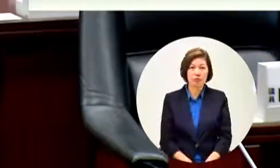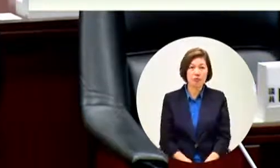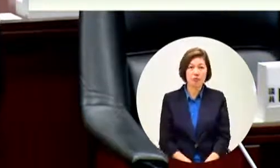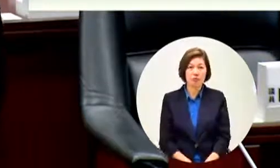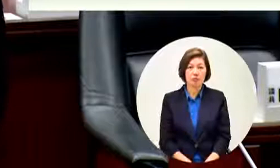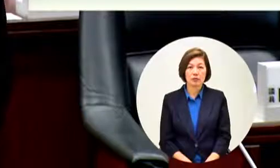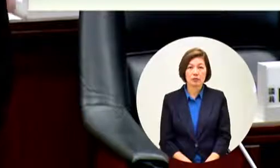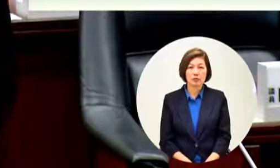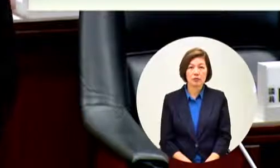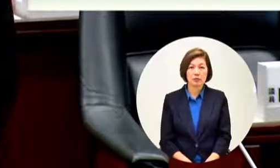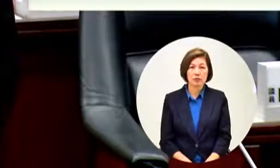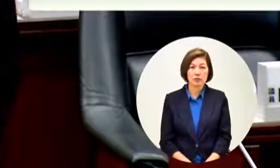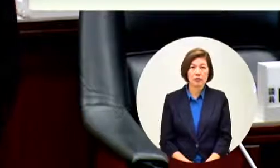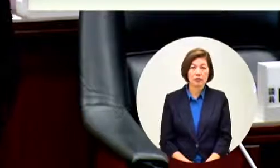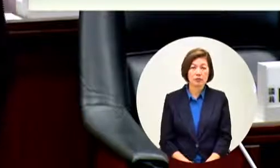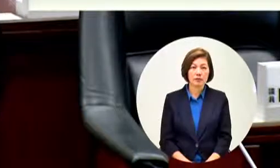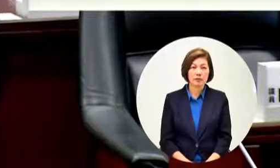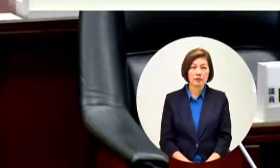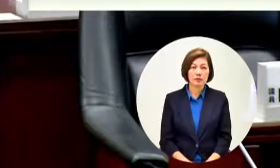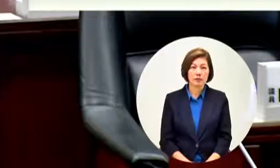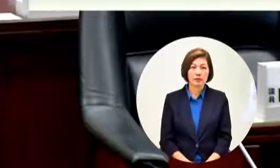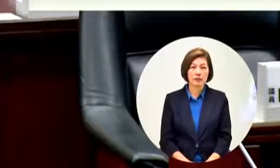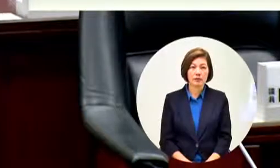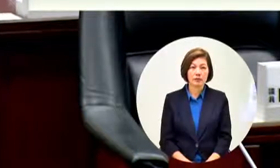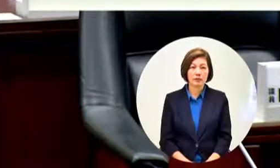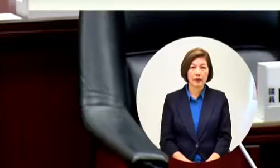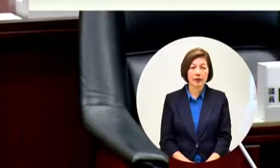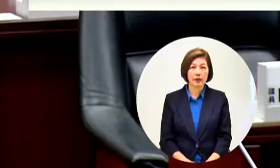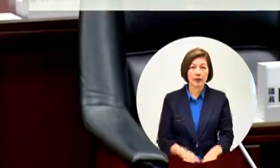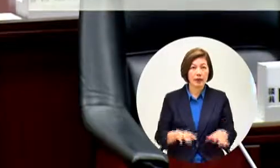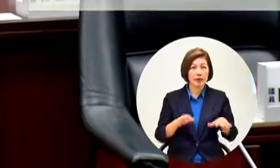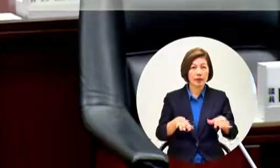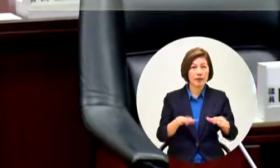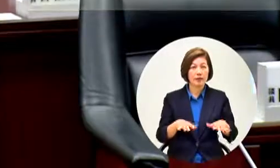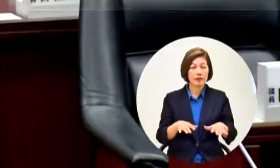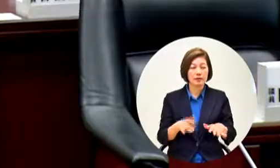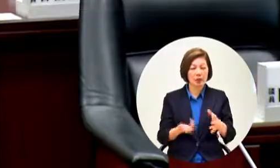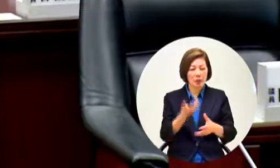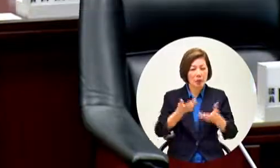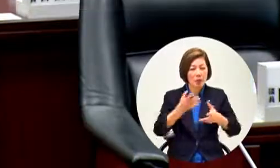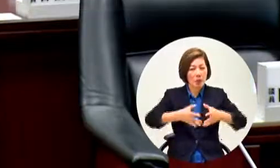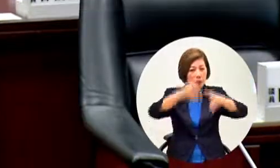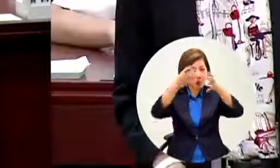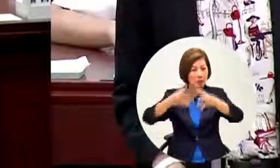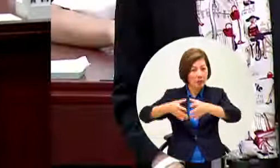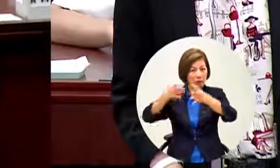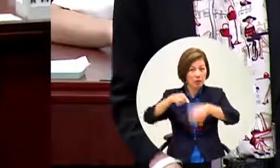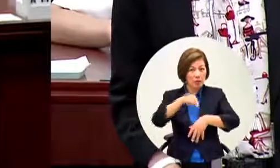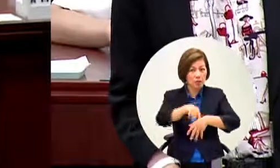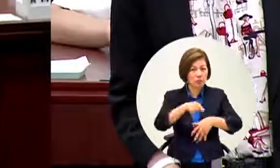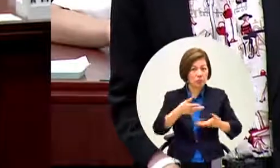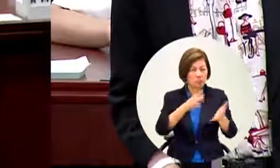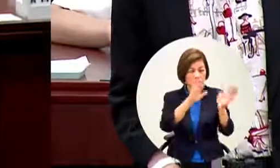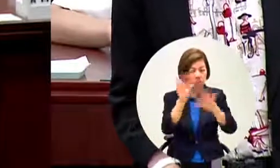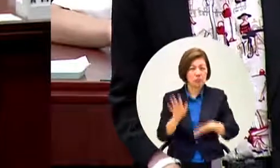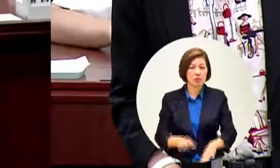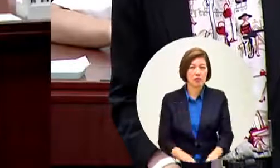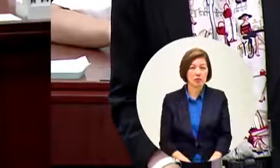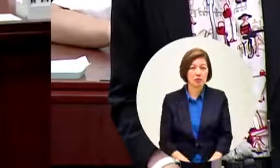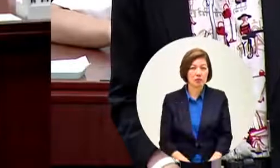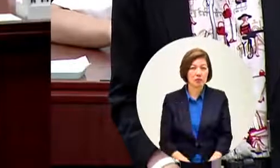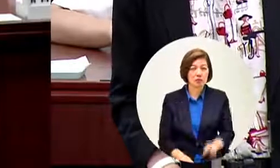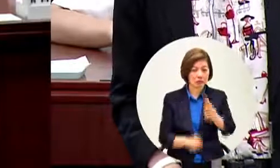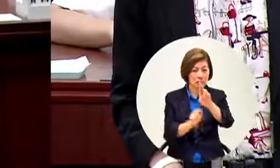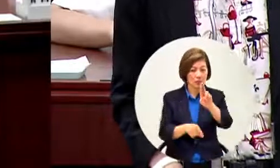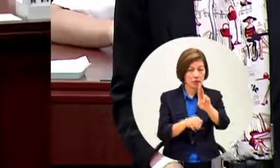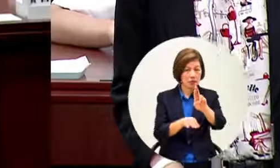安进安个安你们这个分化路，恁进个到年底合约也